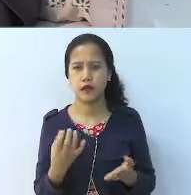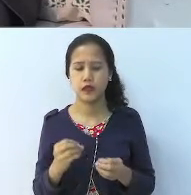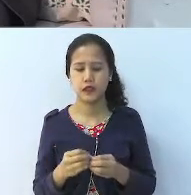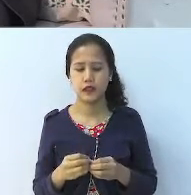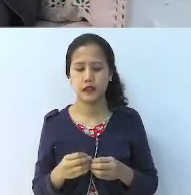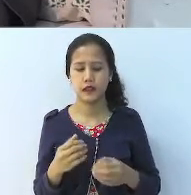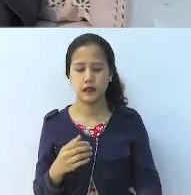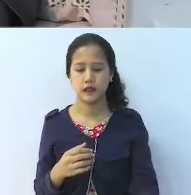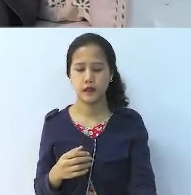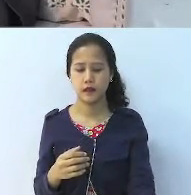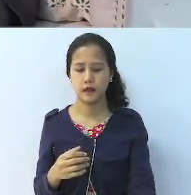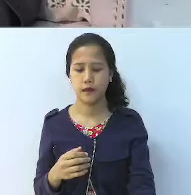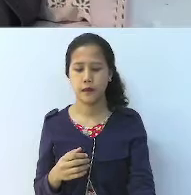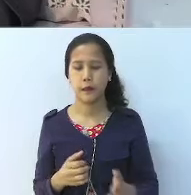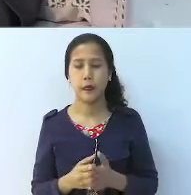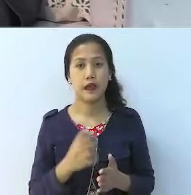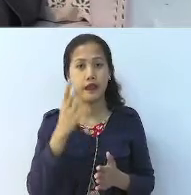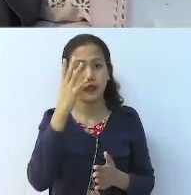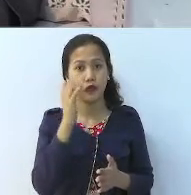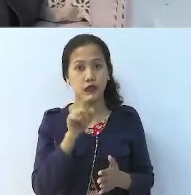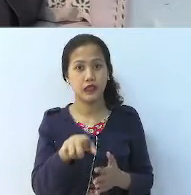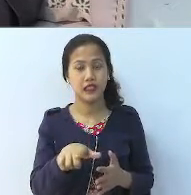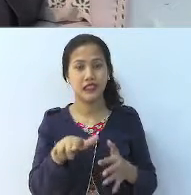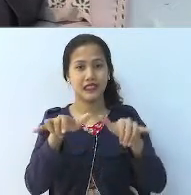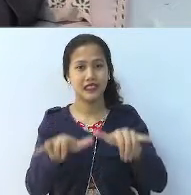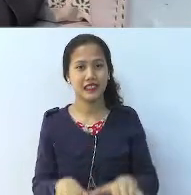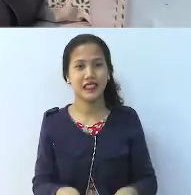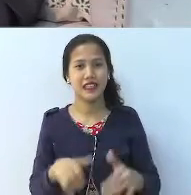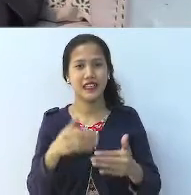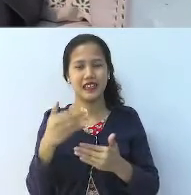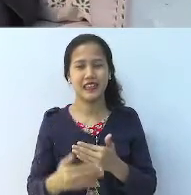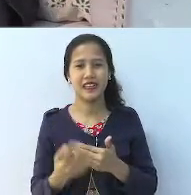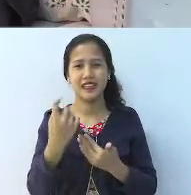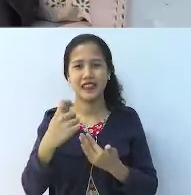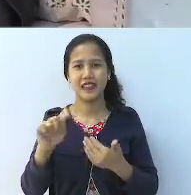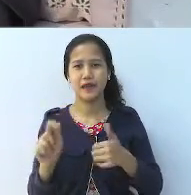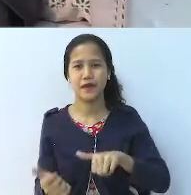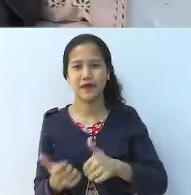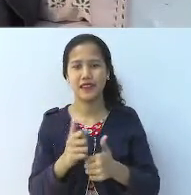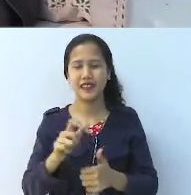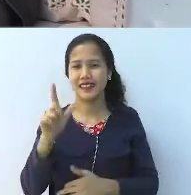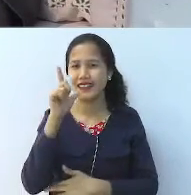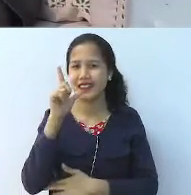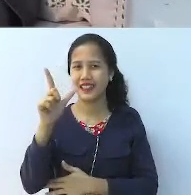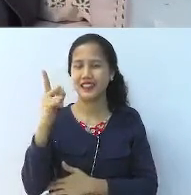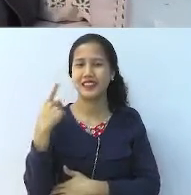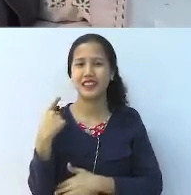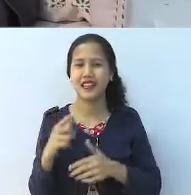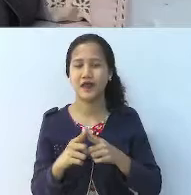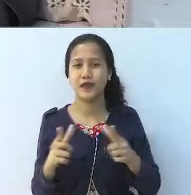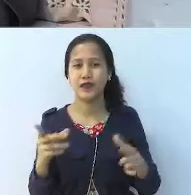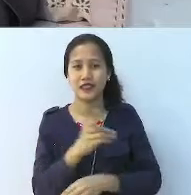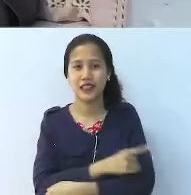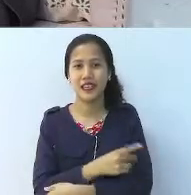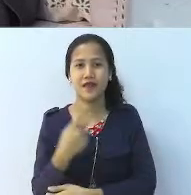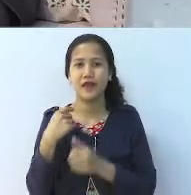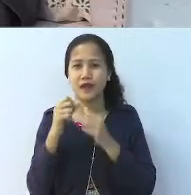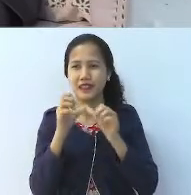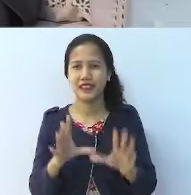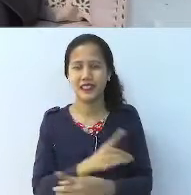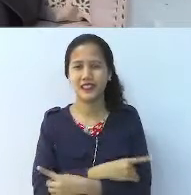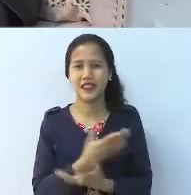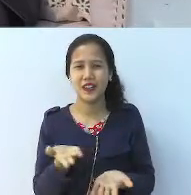and also mga Team Prep. Team yan, prep. Kasama na rin po dyan sa The Baptist Lunch po na yan. Kaya invite yung mga kaibigan po ninyo, mga klase ninyo na